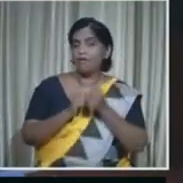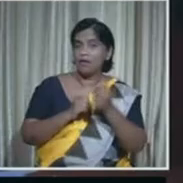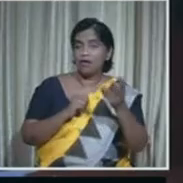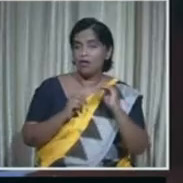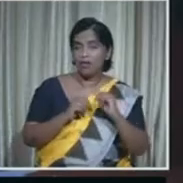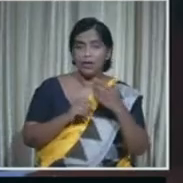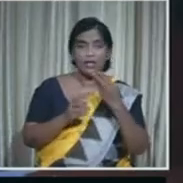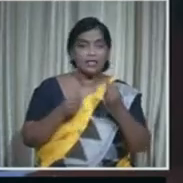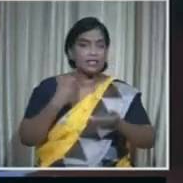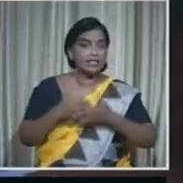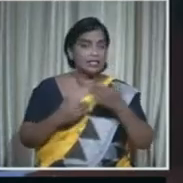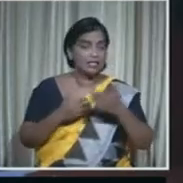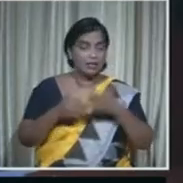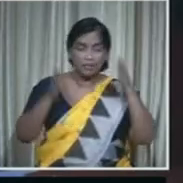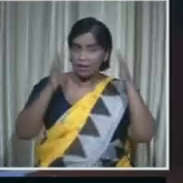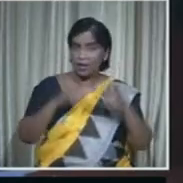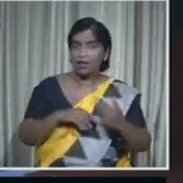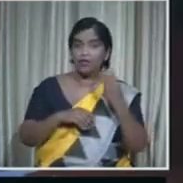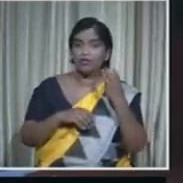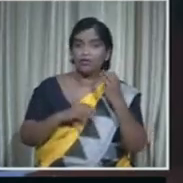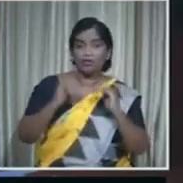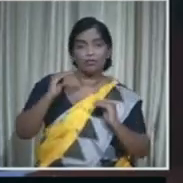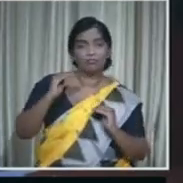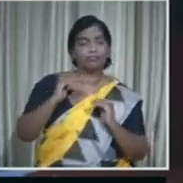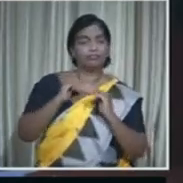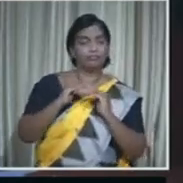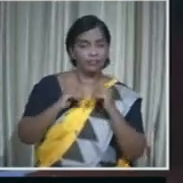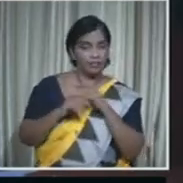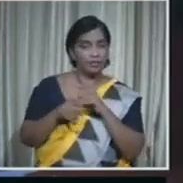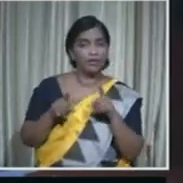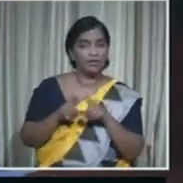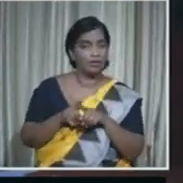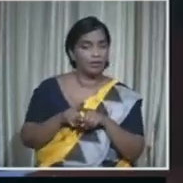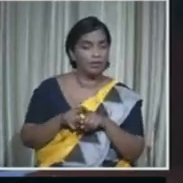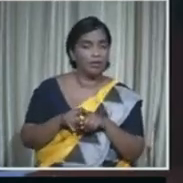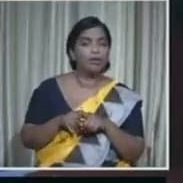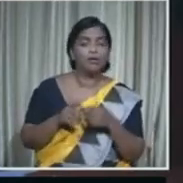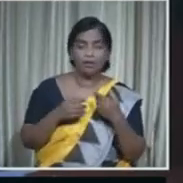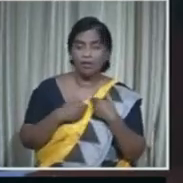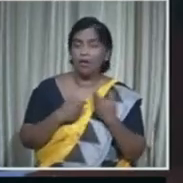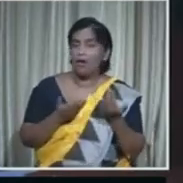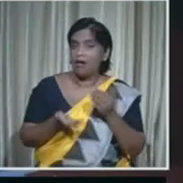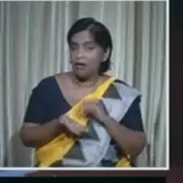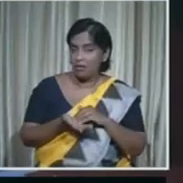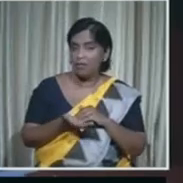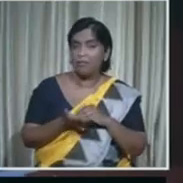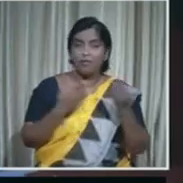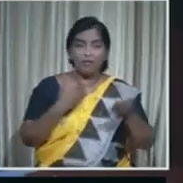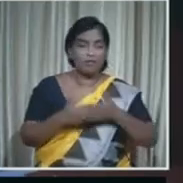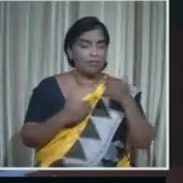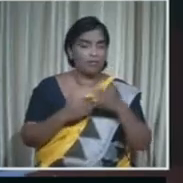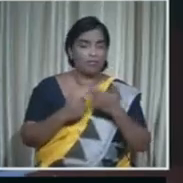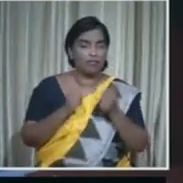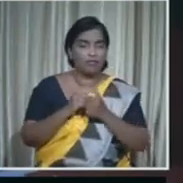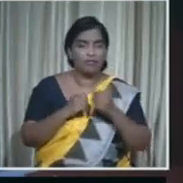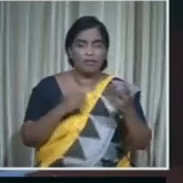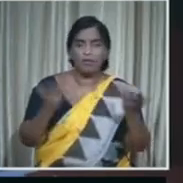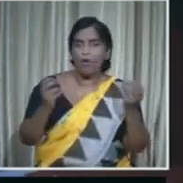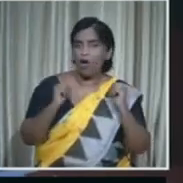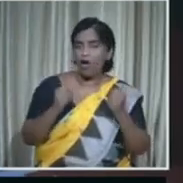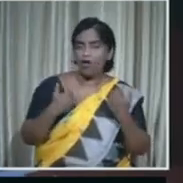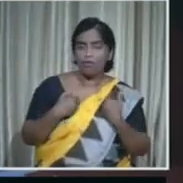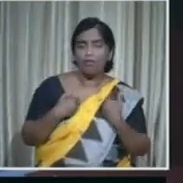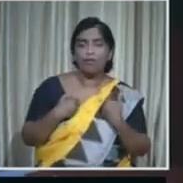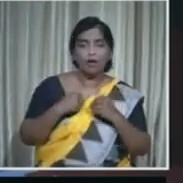සිමෙන්ති පැකට් සිමෙන්ති කොට රුපියල් 3000කට කිට්ටු කරලා තිබෙනවා. කොහෙද අපේ ආපහු මේ ඉදිකිරීම් කර්මාන්තේ කොතන පවතිවිද? ඒ